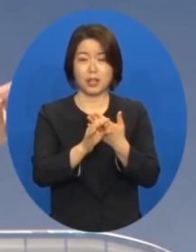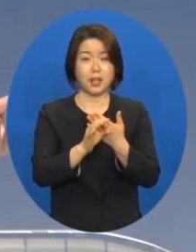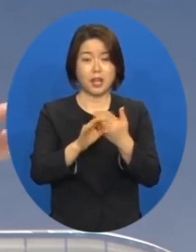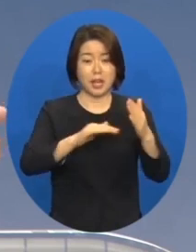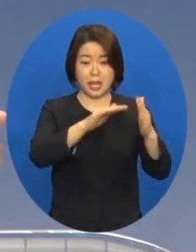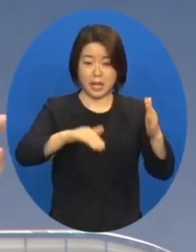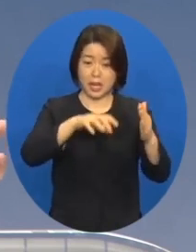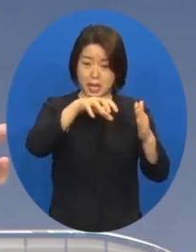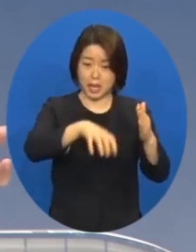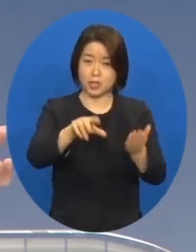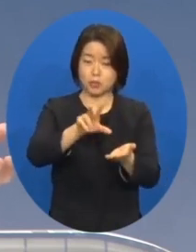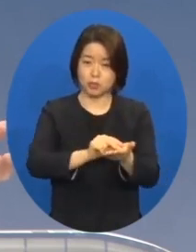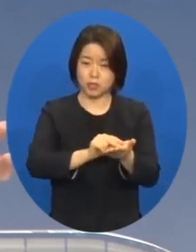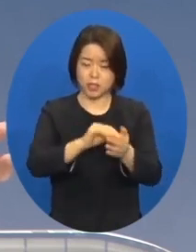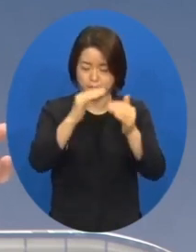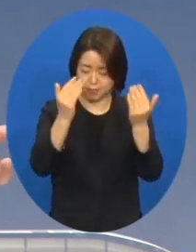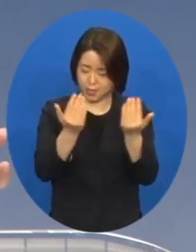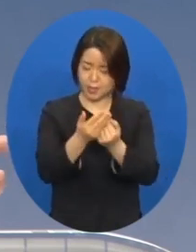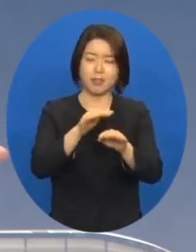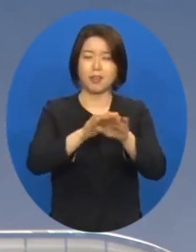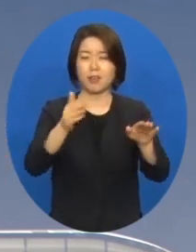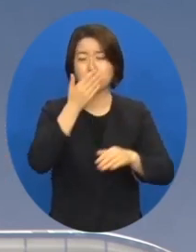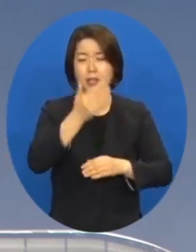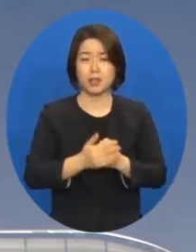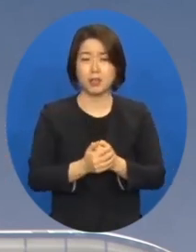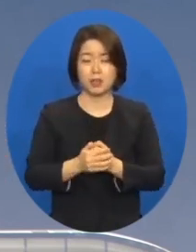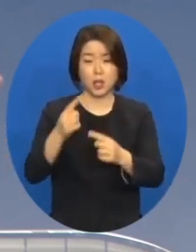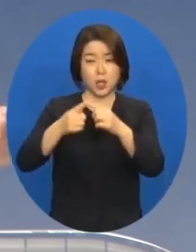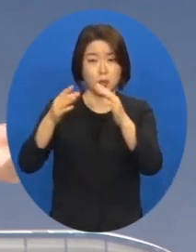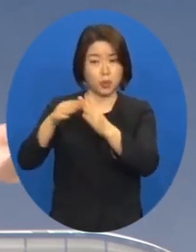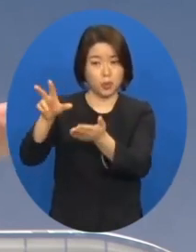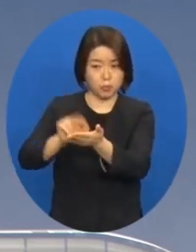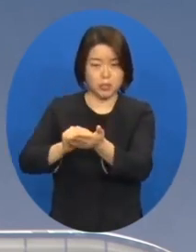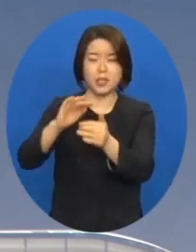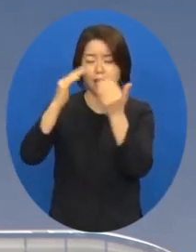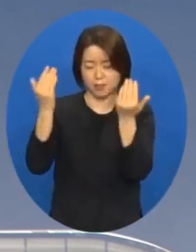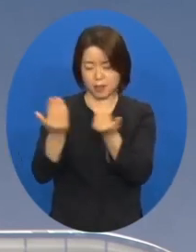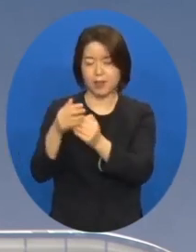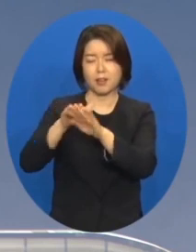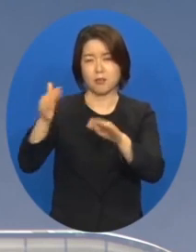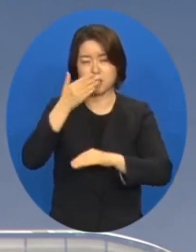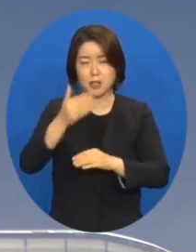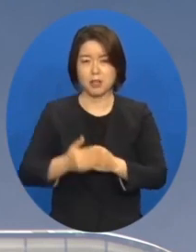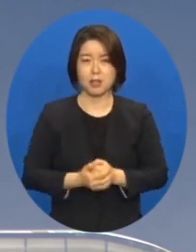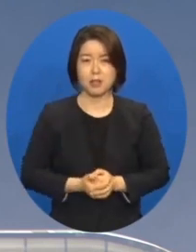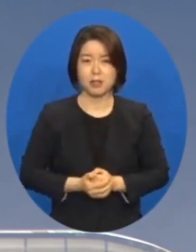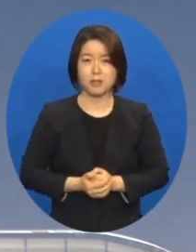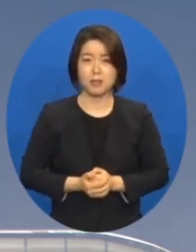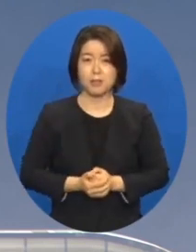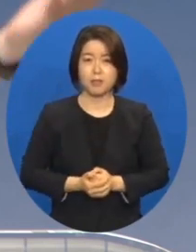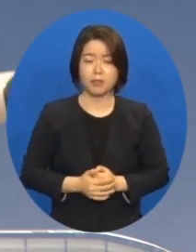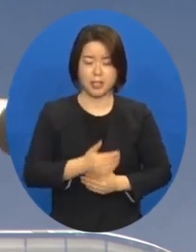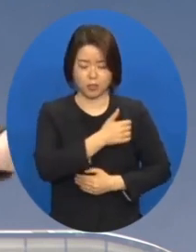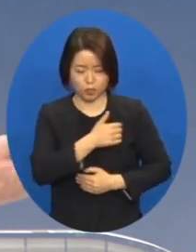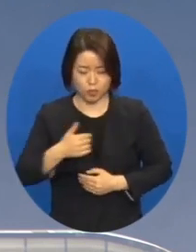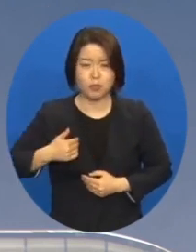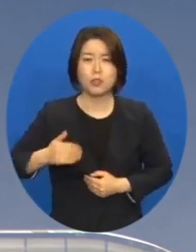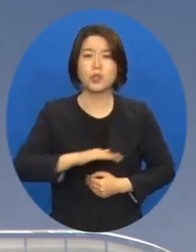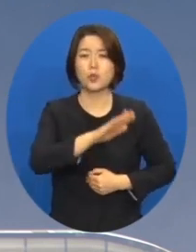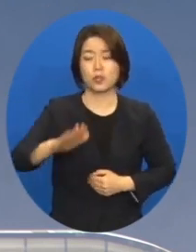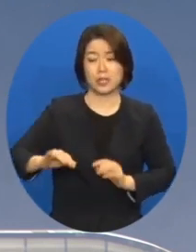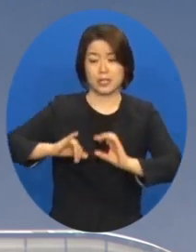가정 문제 해결 안 될 가정 없습니다. 교회 문제 해결 안 될 교회 없습니다. 능히 우리가 세상을